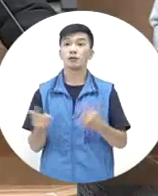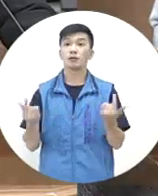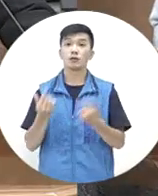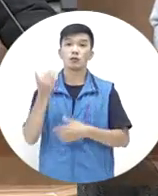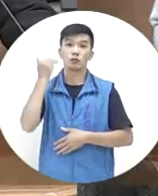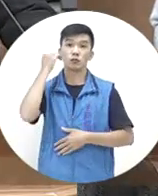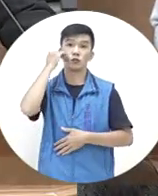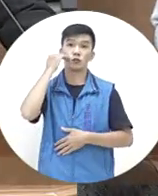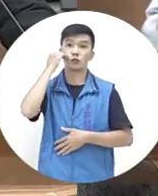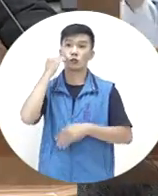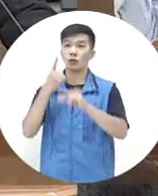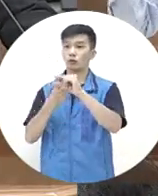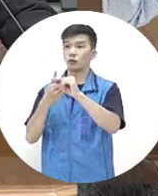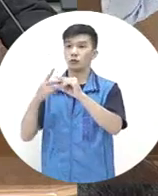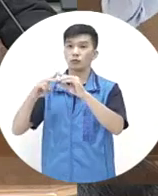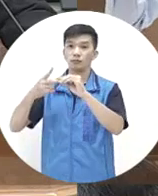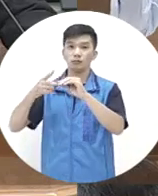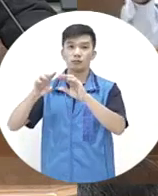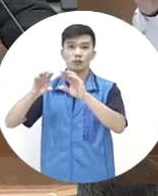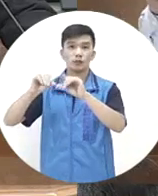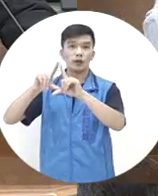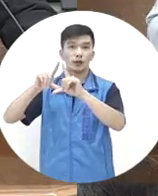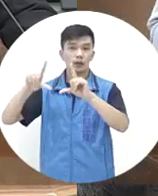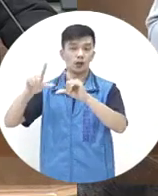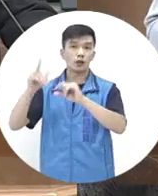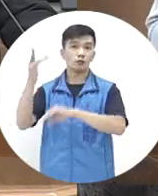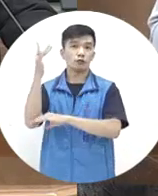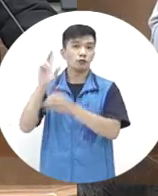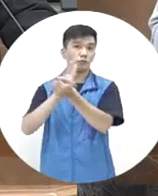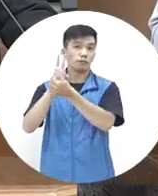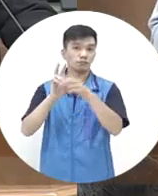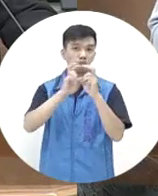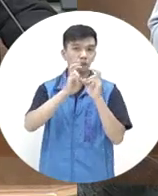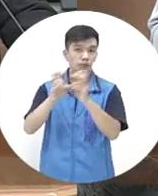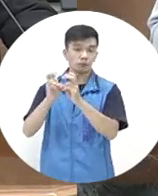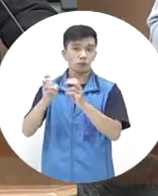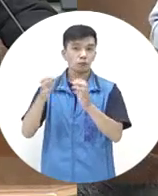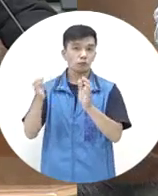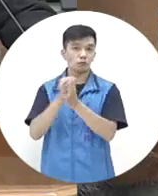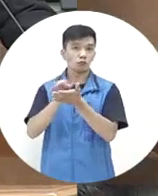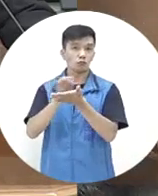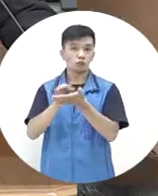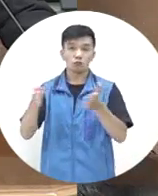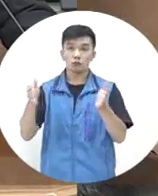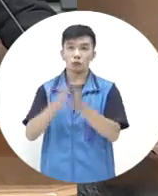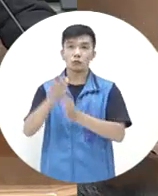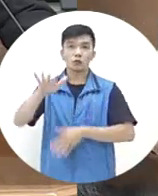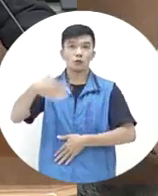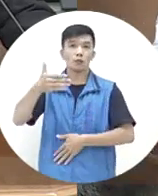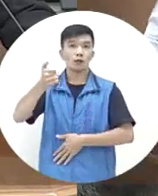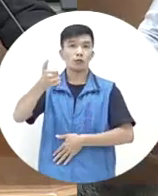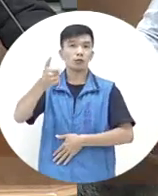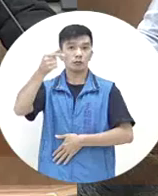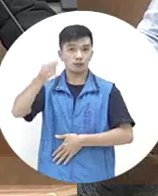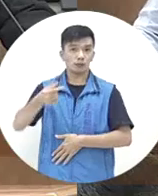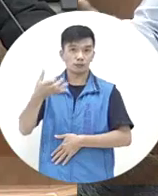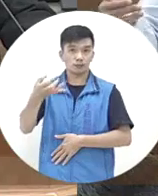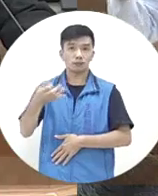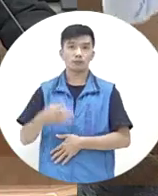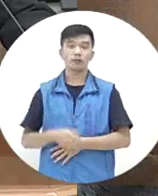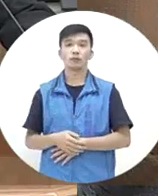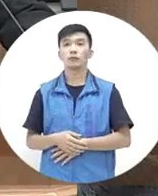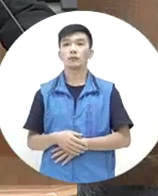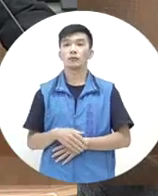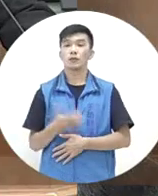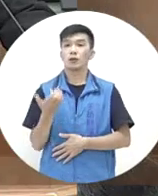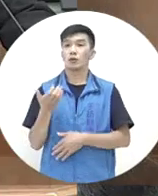大树林线，对不对？这个是555亿的总经费嘛，对不对？ 那我看到的确刚刚我有请教过我们